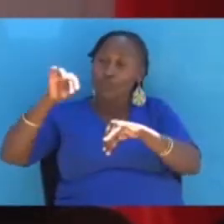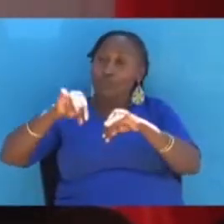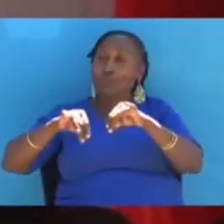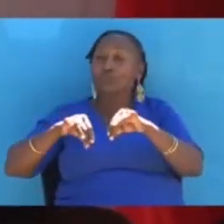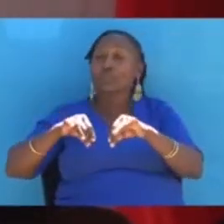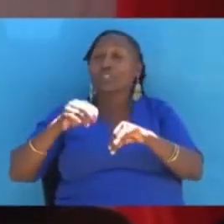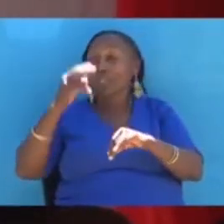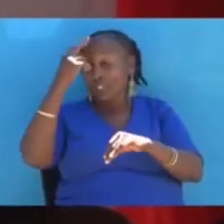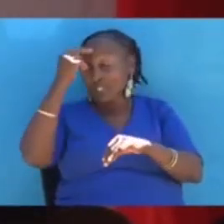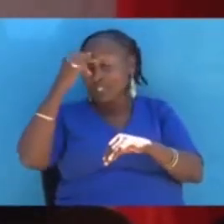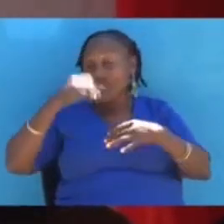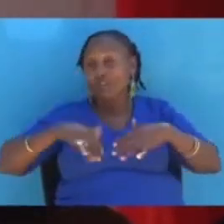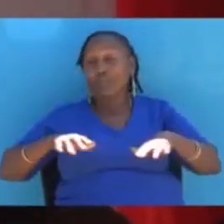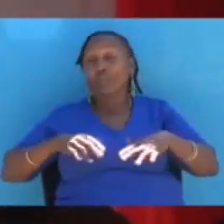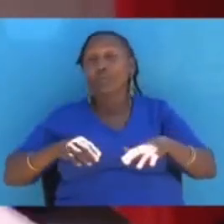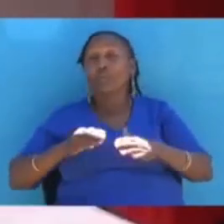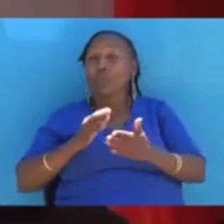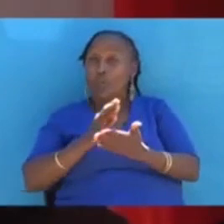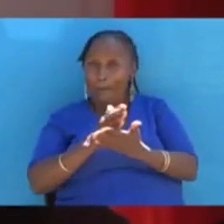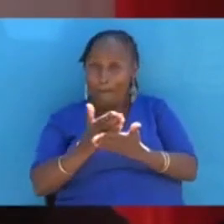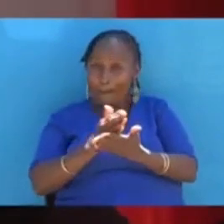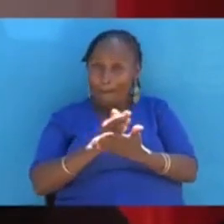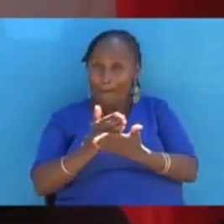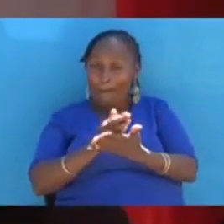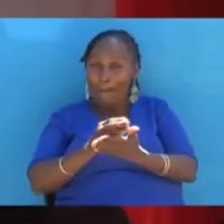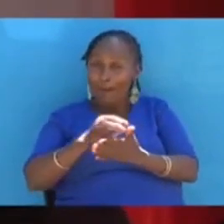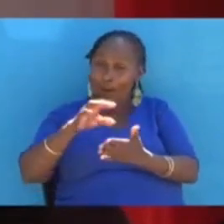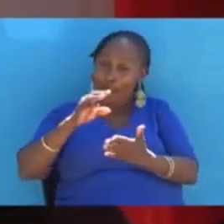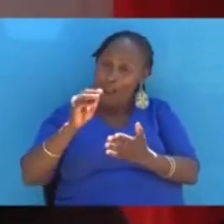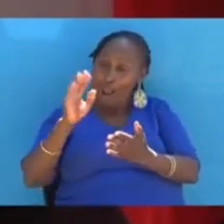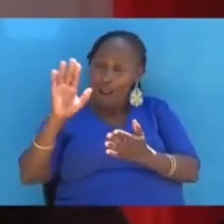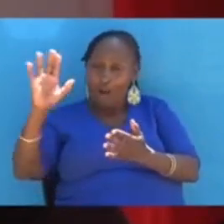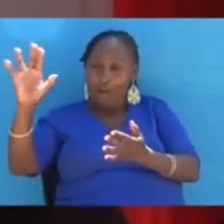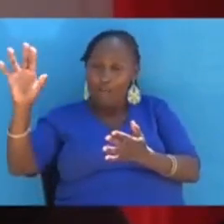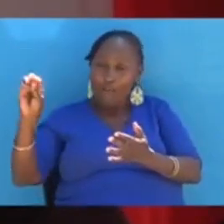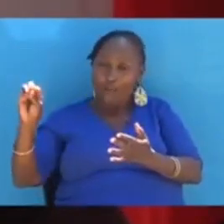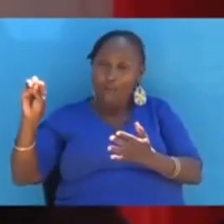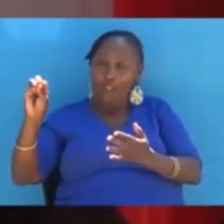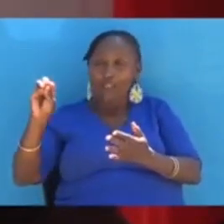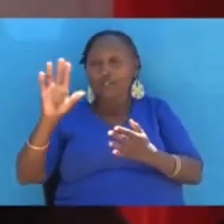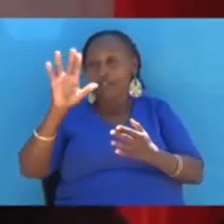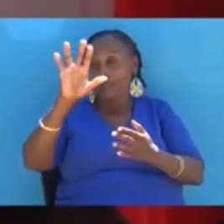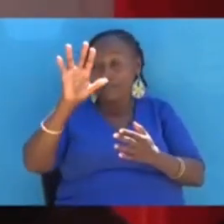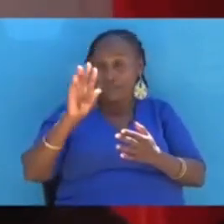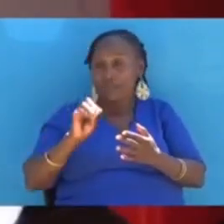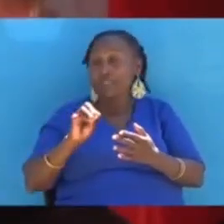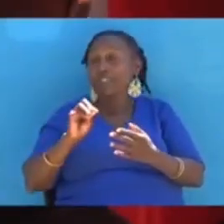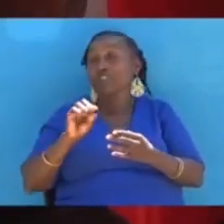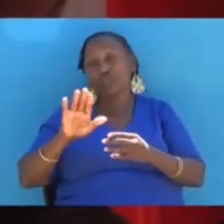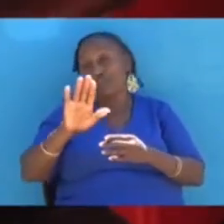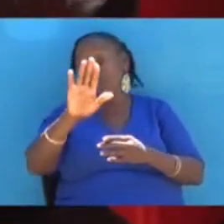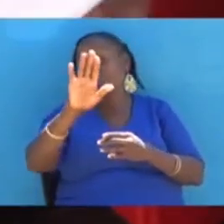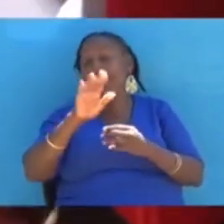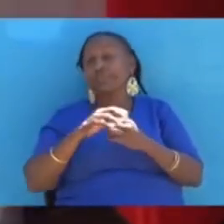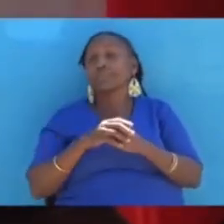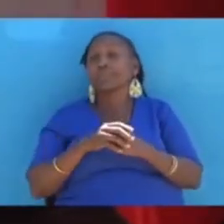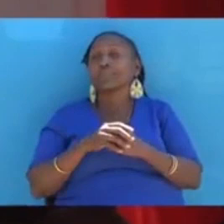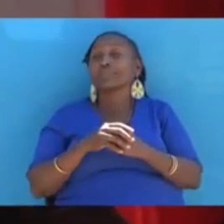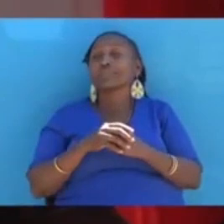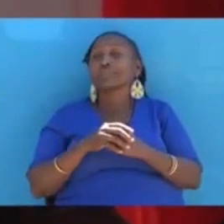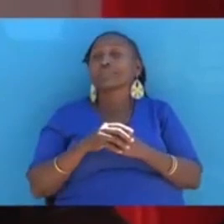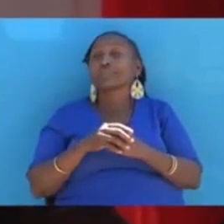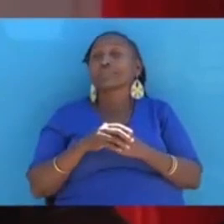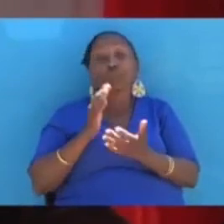Narok wakagawa nusu bin nusu. Wakapatia ile mzee 50%, wakapatia wewe rais